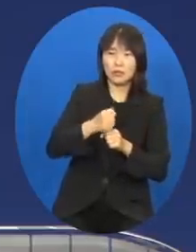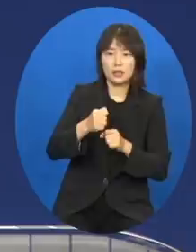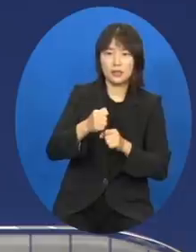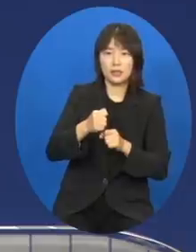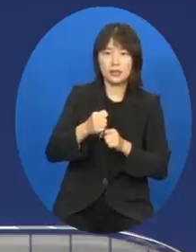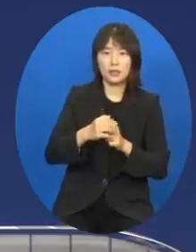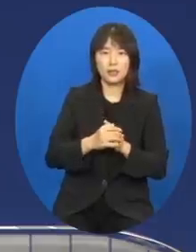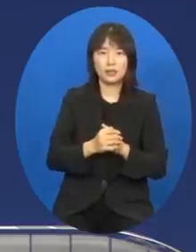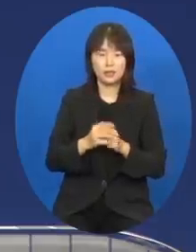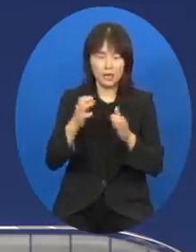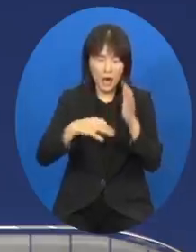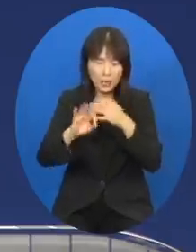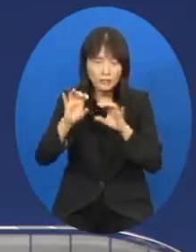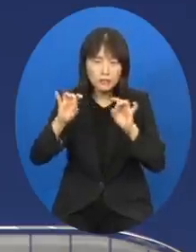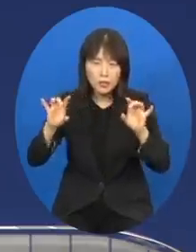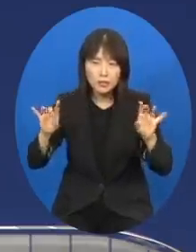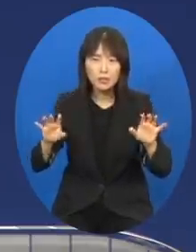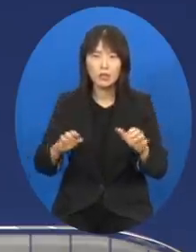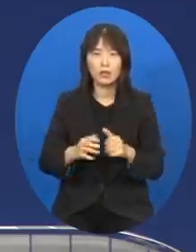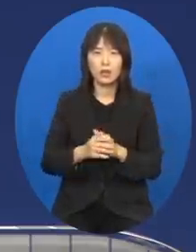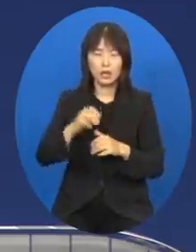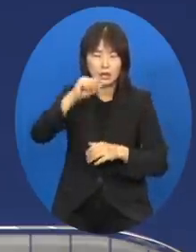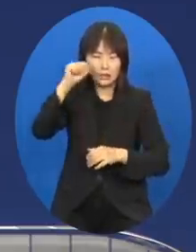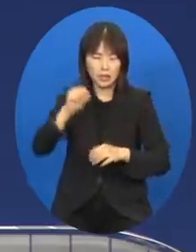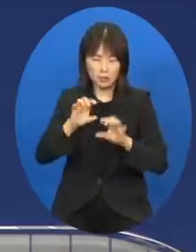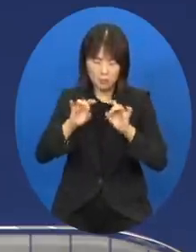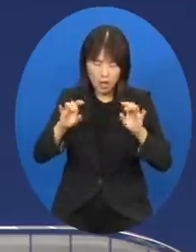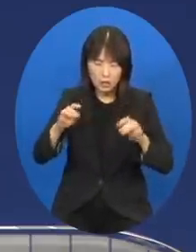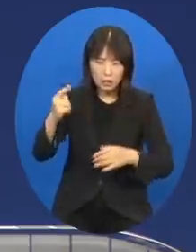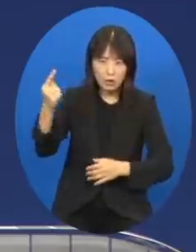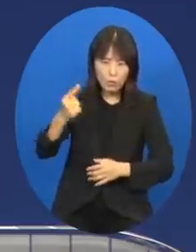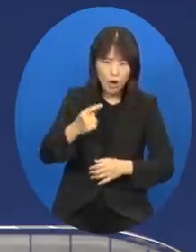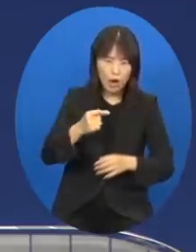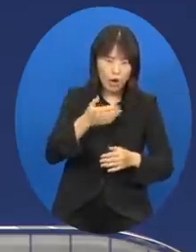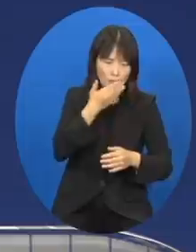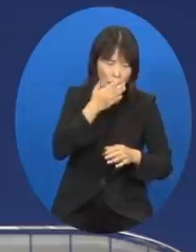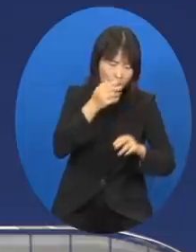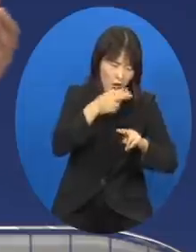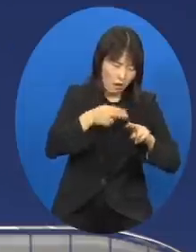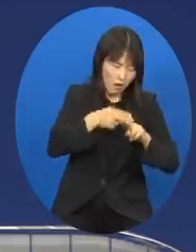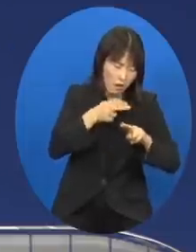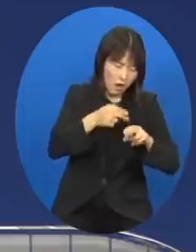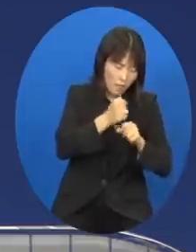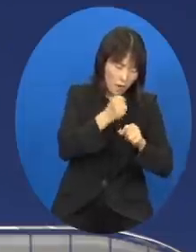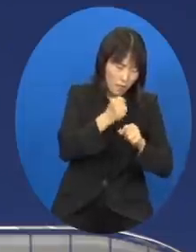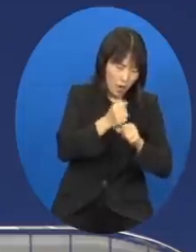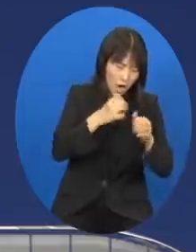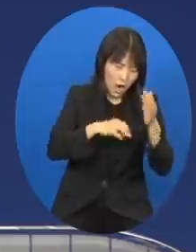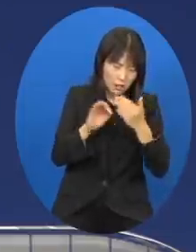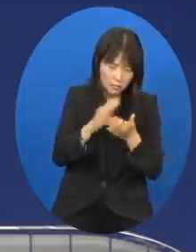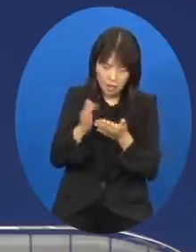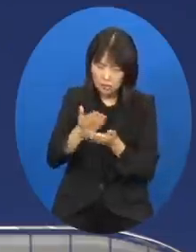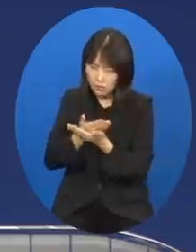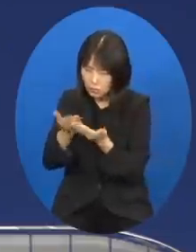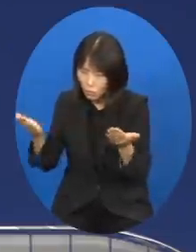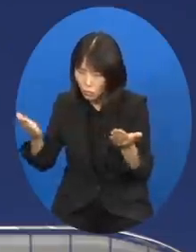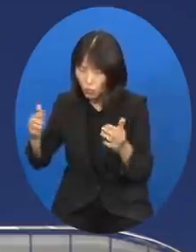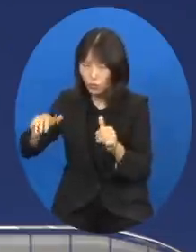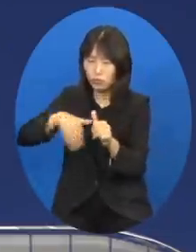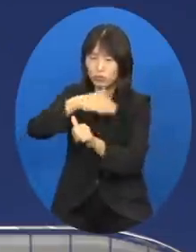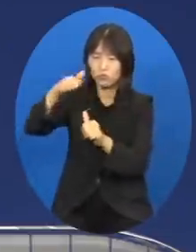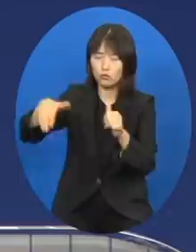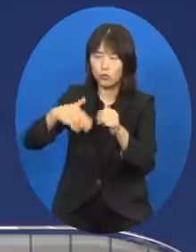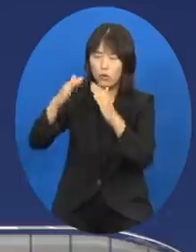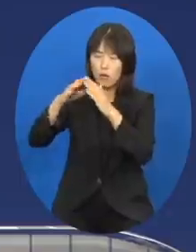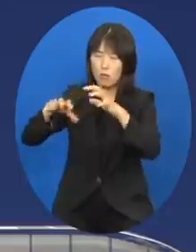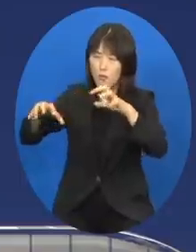겁니다. 아침마다 새벽마다 나와서 밥 해가지고 아침 대접을 해드리고 주변 마을